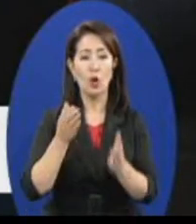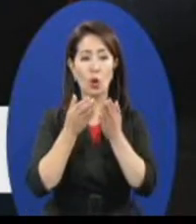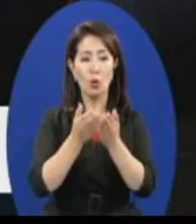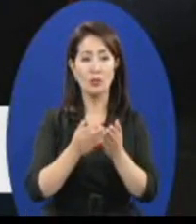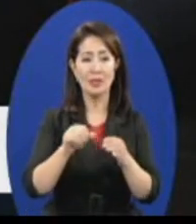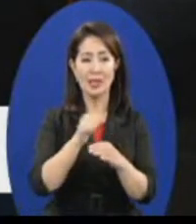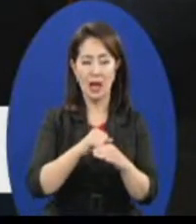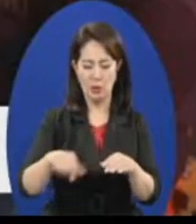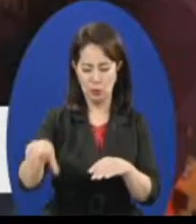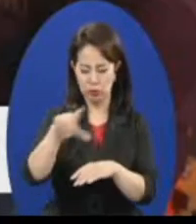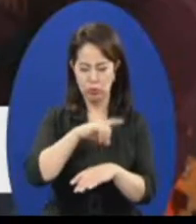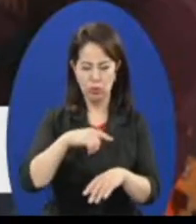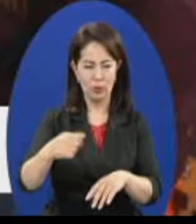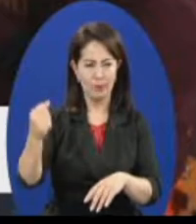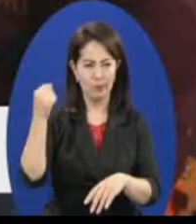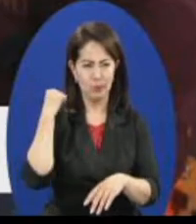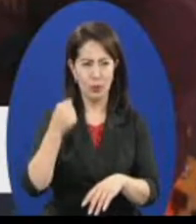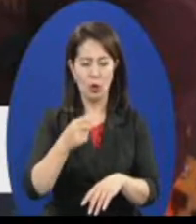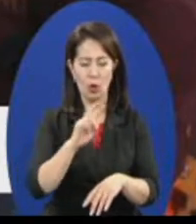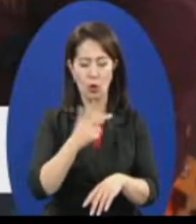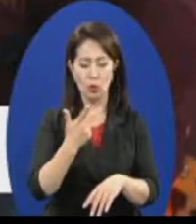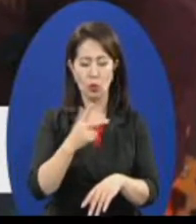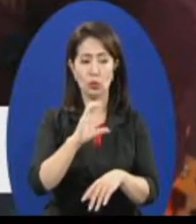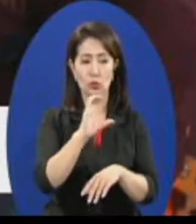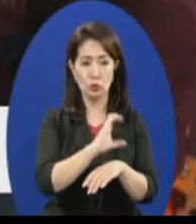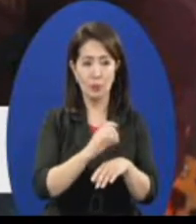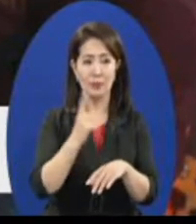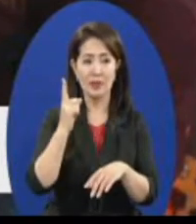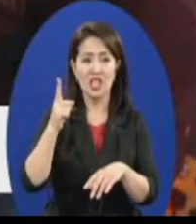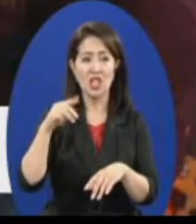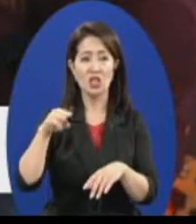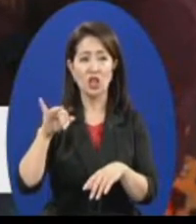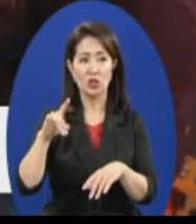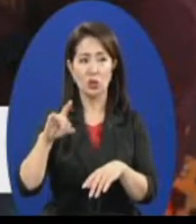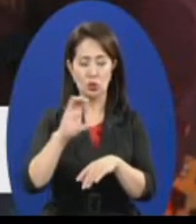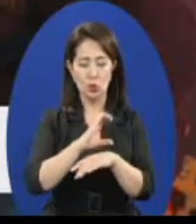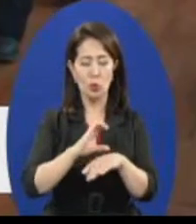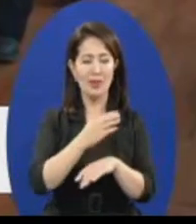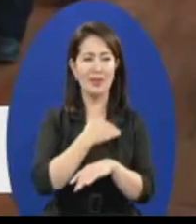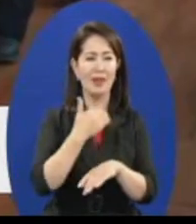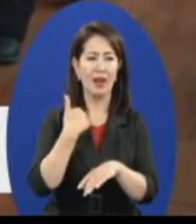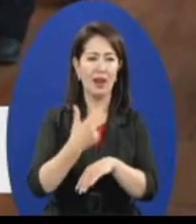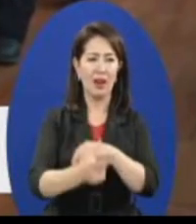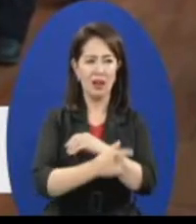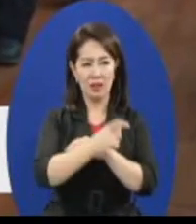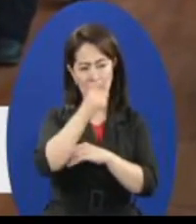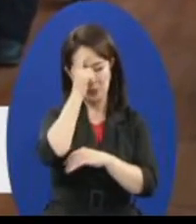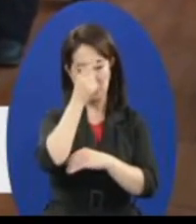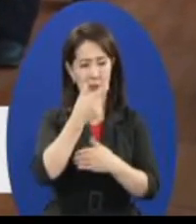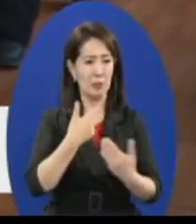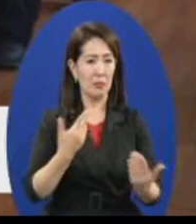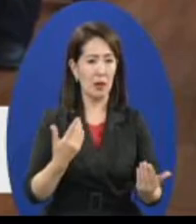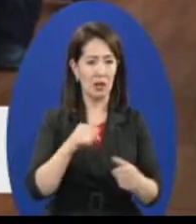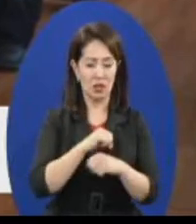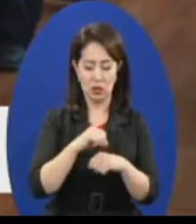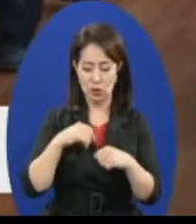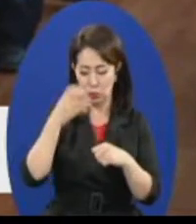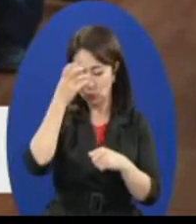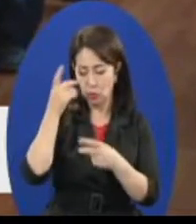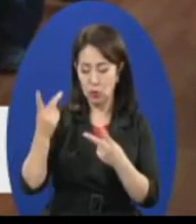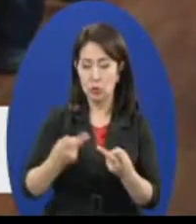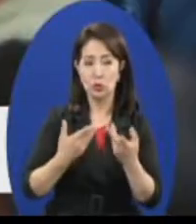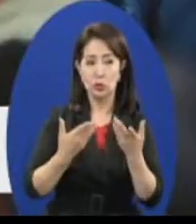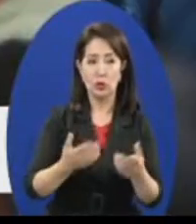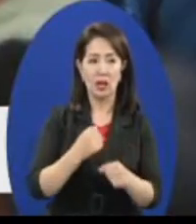Хөвсгөл аймаг Хүн Амаар аймагта тэргүүлдэг 23 сум нэг тосхонтой. Сумын даргын эрх мэдэл гэж үндсэндээ байхгүй болсон. Иргэдэд төрийн үйлчлэгээ хүргэж байгаа